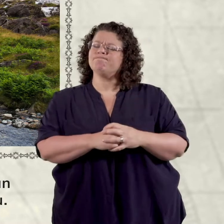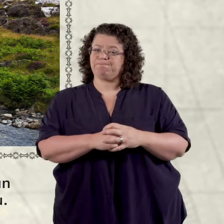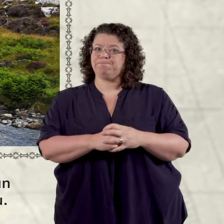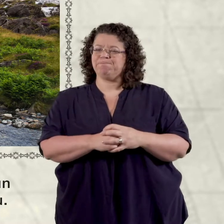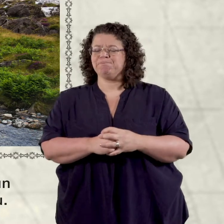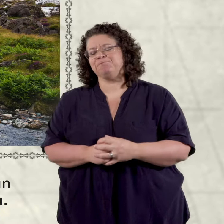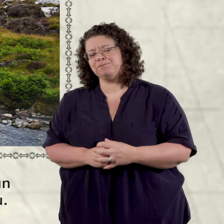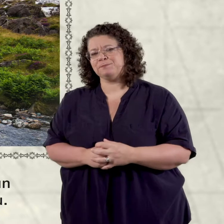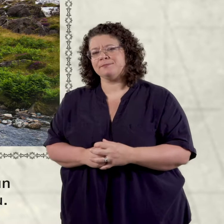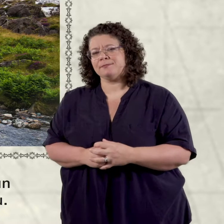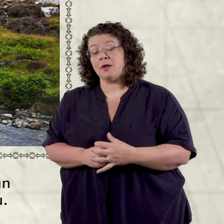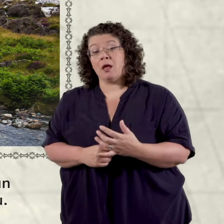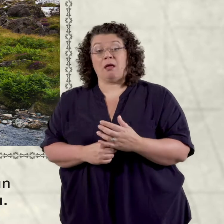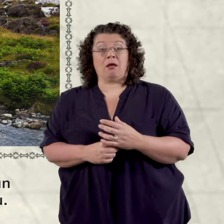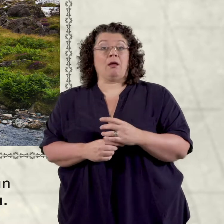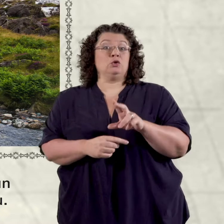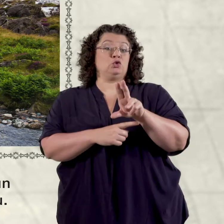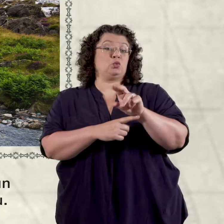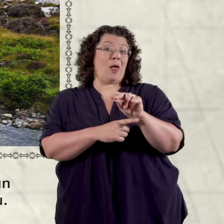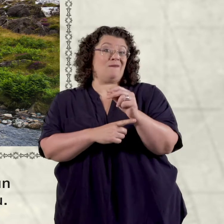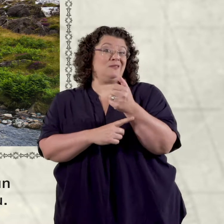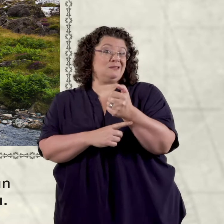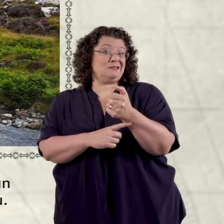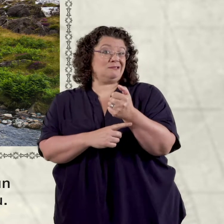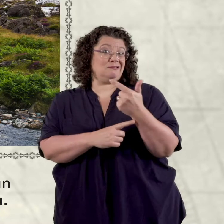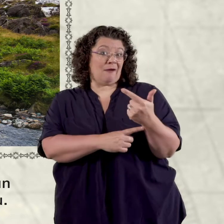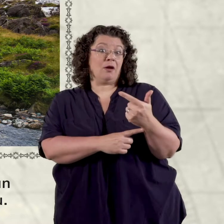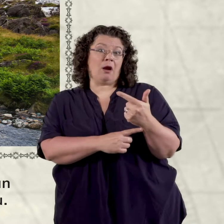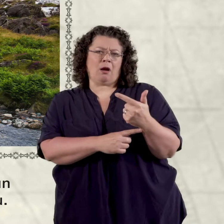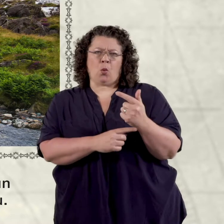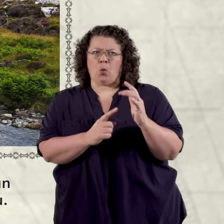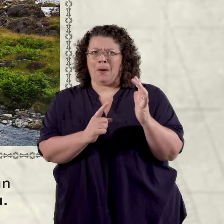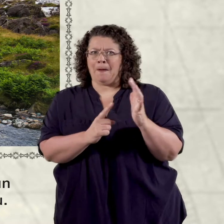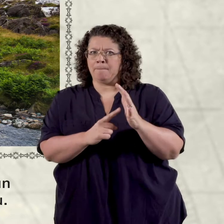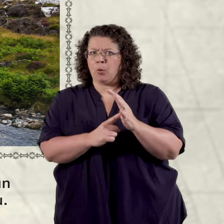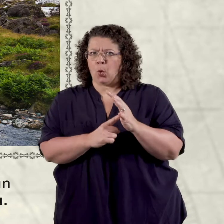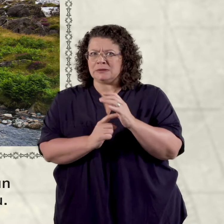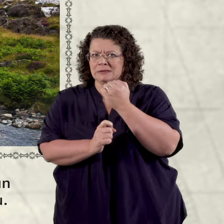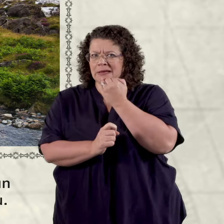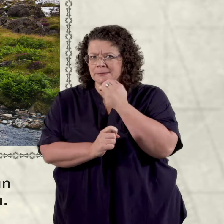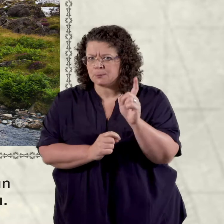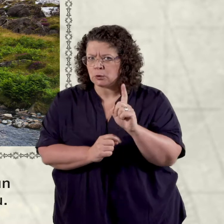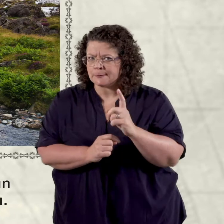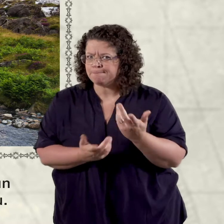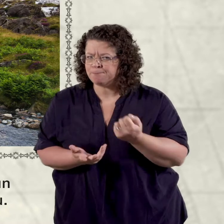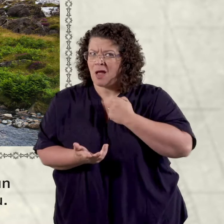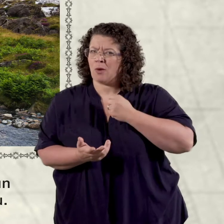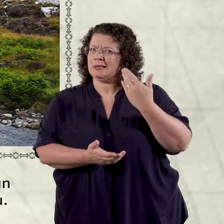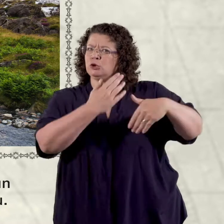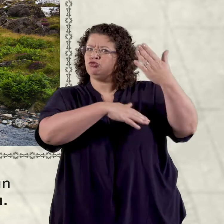Ac yn y flwyddyn 1267, ddigwyddodd un o'r pethau pwysicaf yn hanes